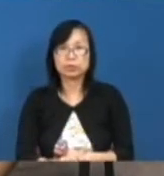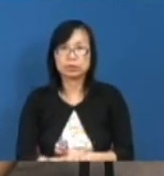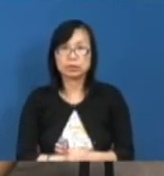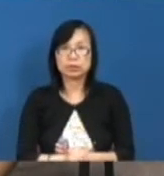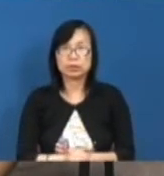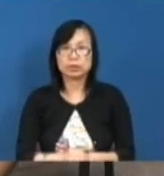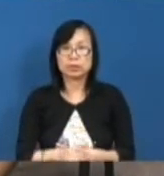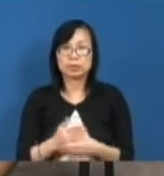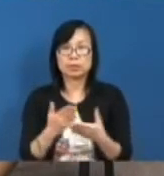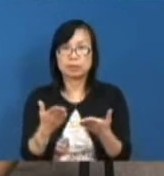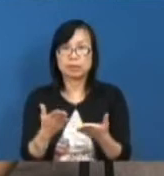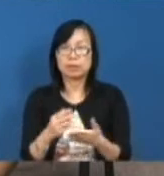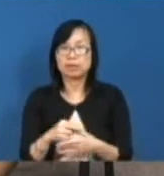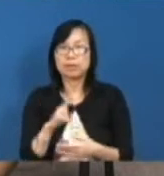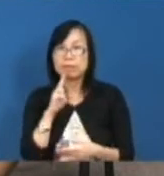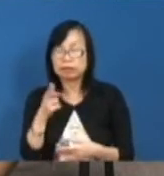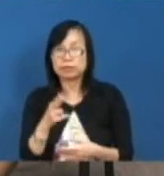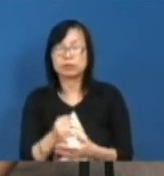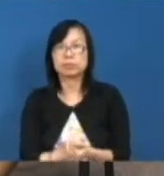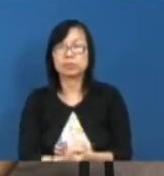係因為你哋會令佢穿崩。